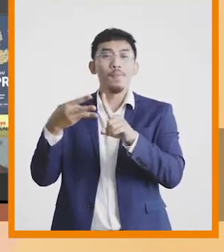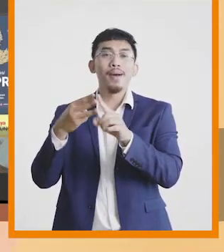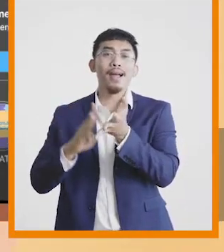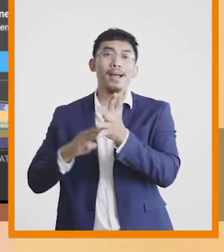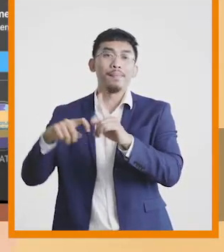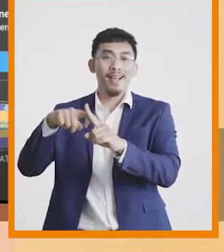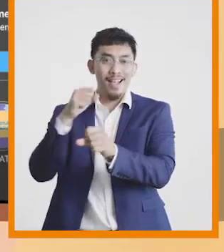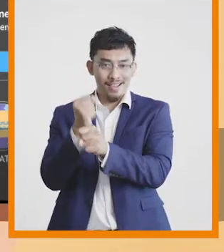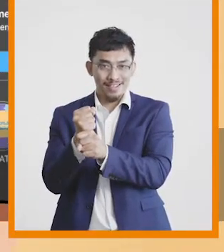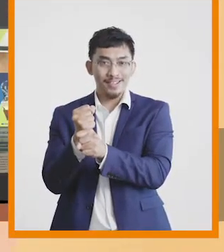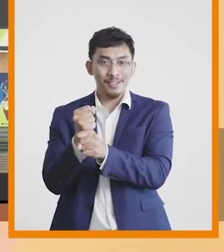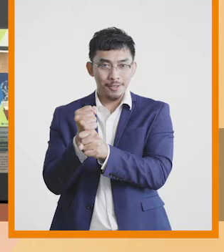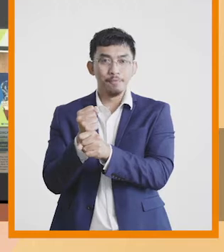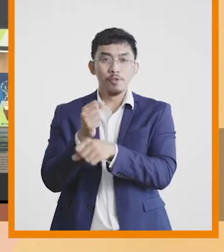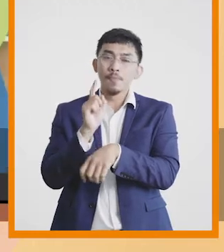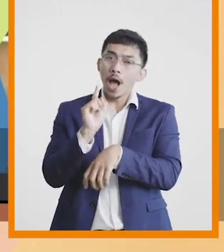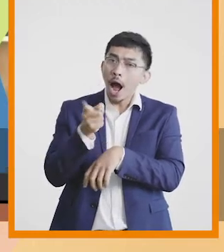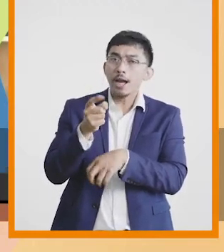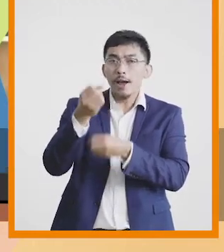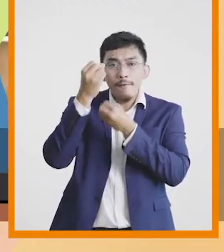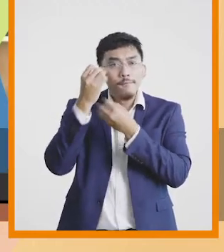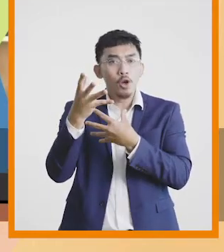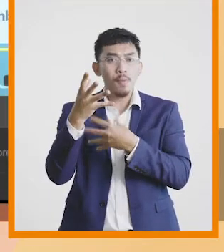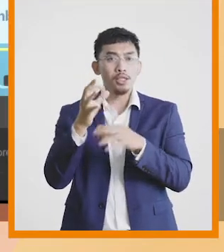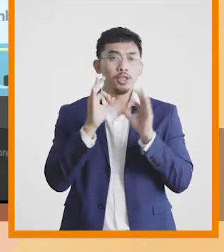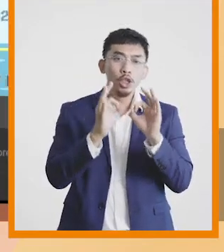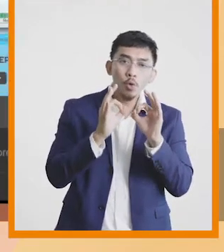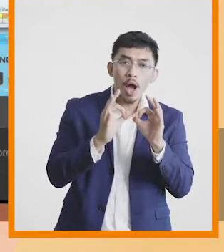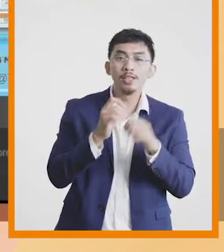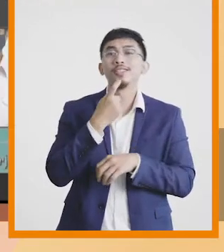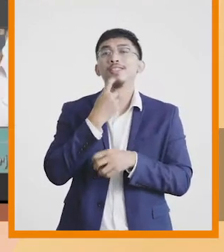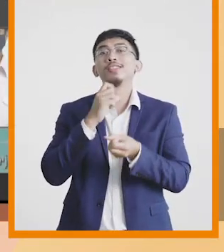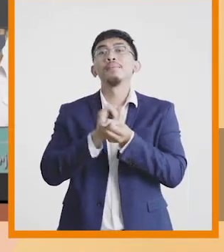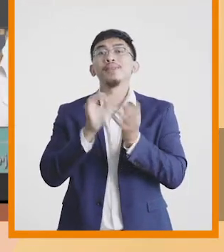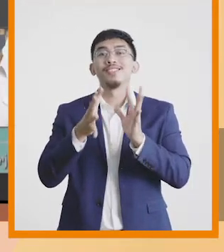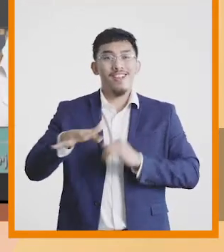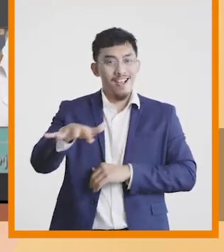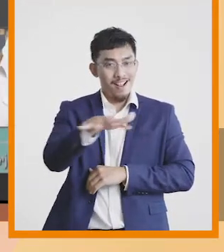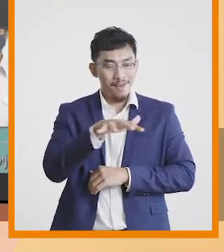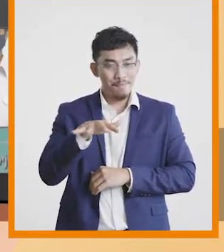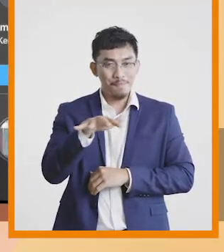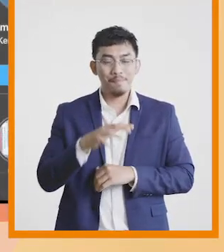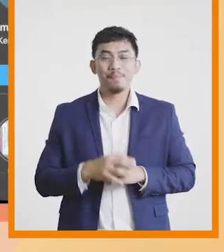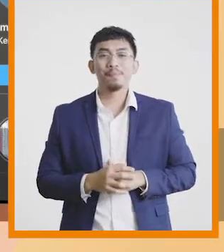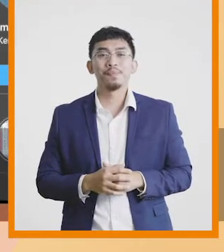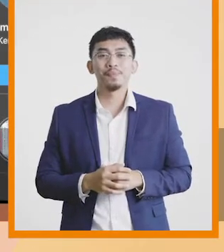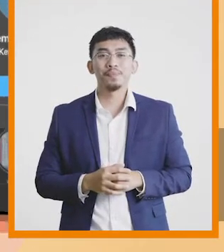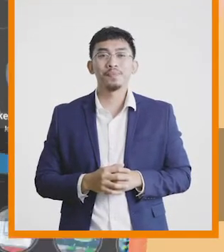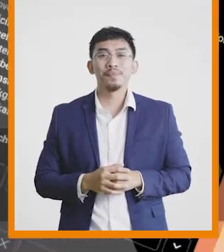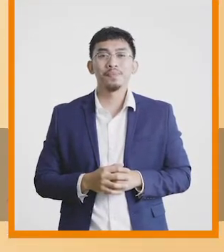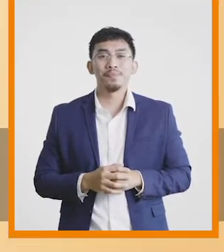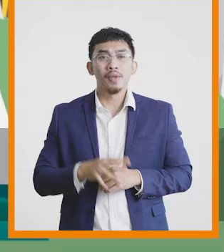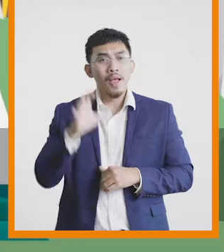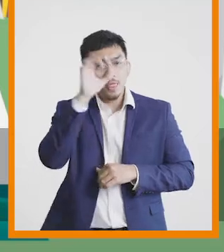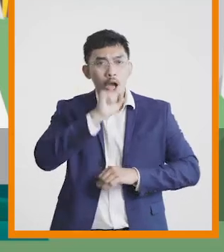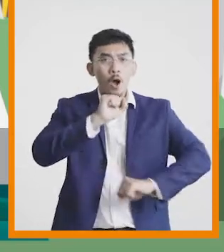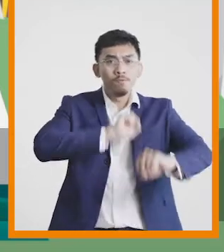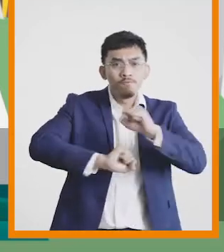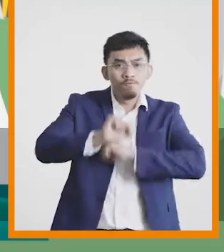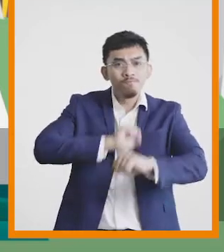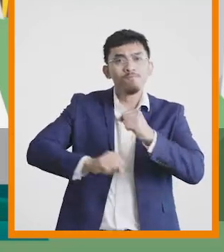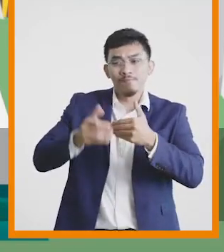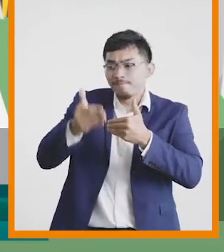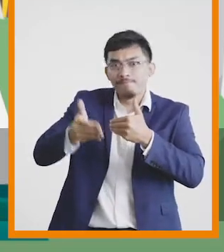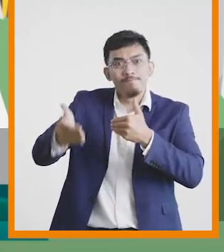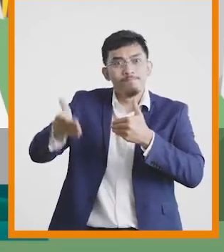mewah info BMKG, mangde digelis ngemolehang gatre sane mepaiketan ring pikobet jagat. Patut kauningin pemargi sane